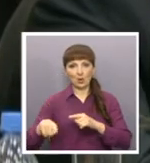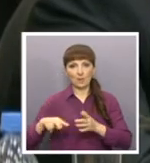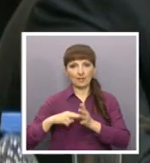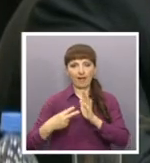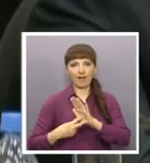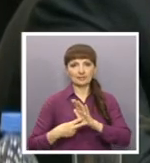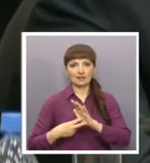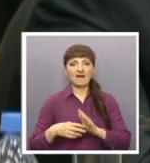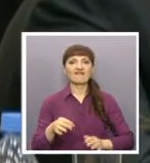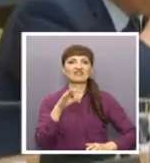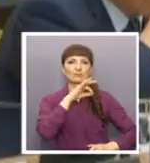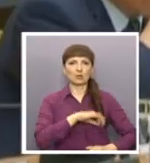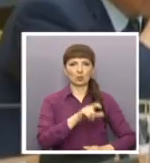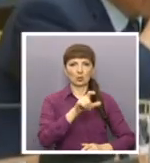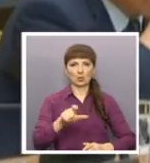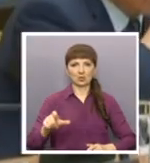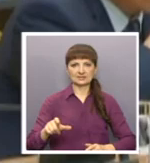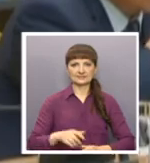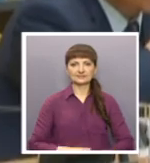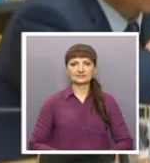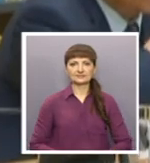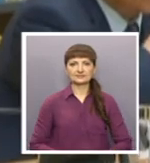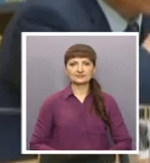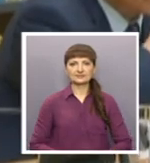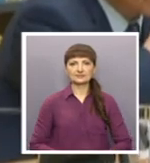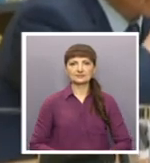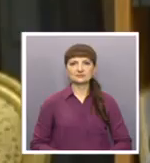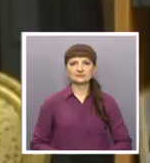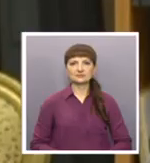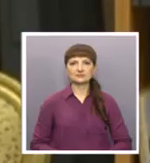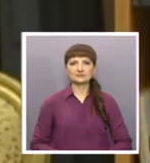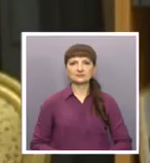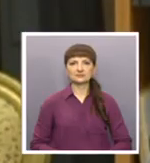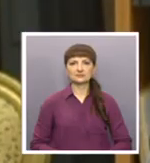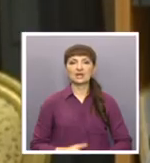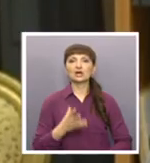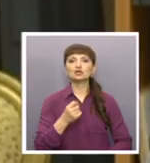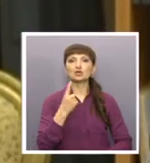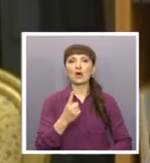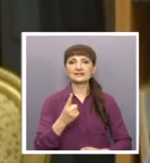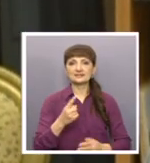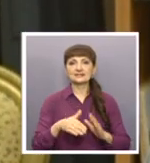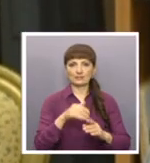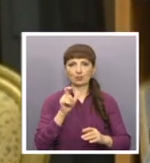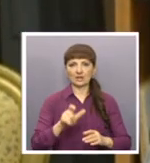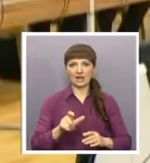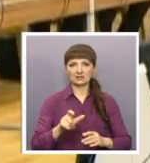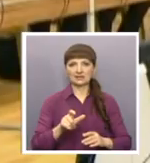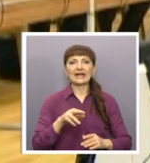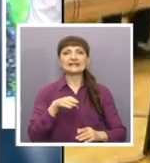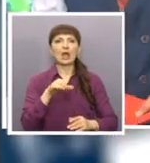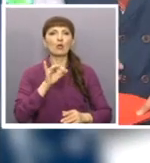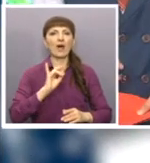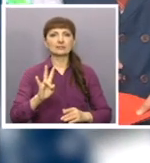немало, этим воспользовались. Еще один действующий депутат Бекболат